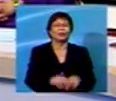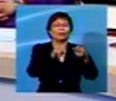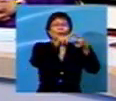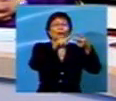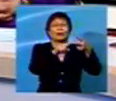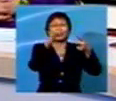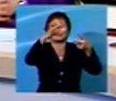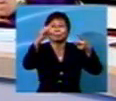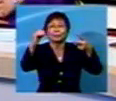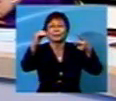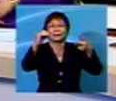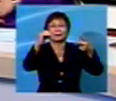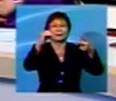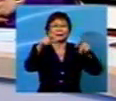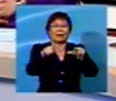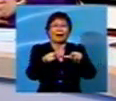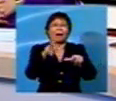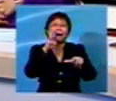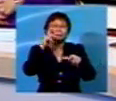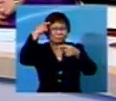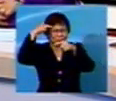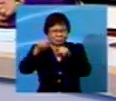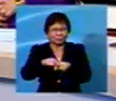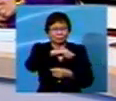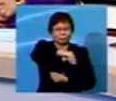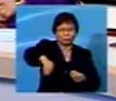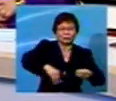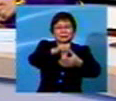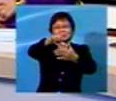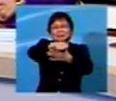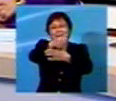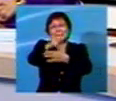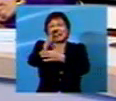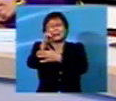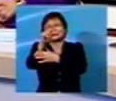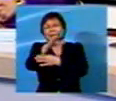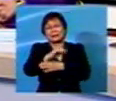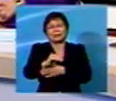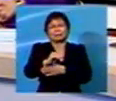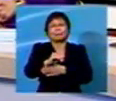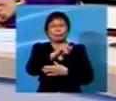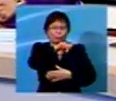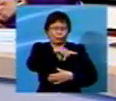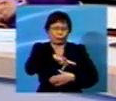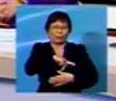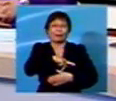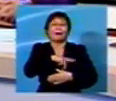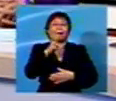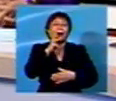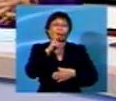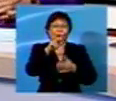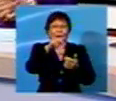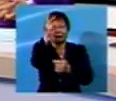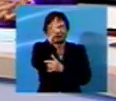dua lagi Syarikat konsesi air bersetuju tawaran pengambil alihan ekuiti aset dan liabiliti air oleh kerajaan Negeri